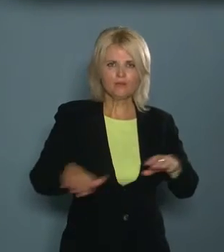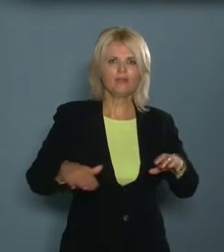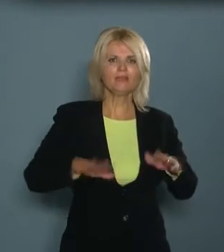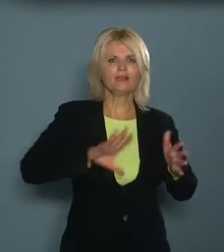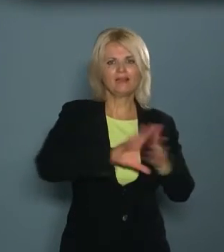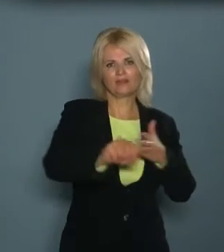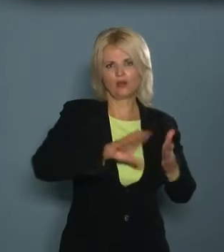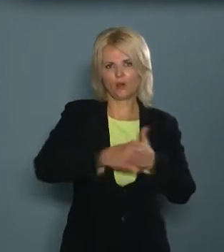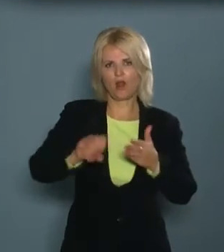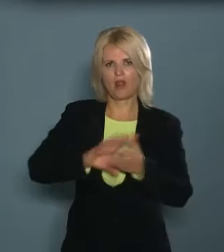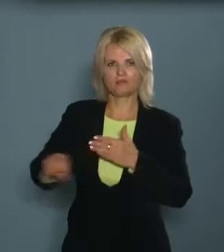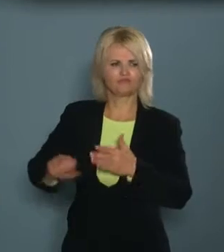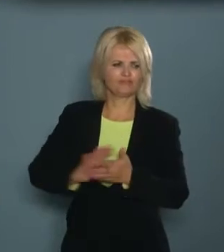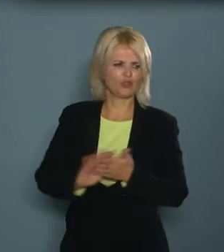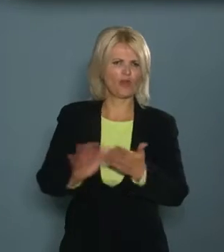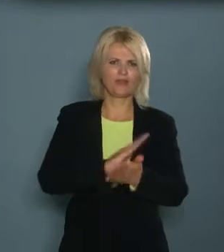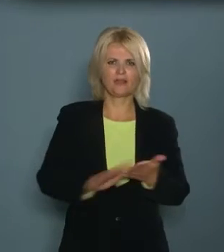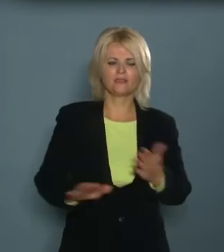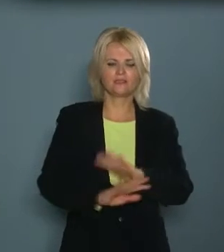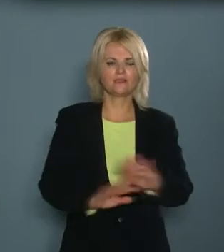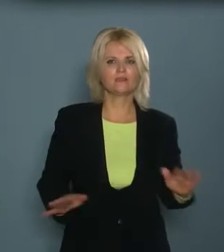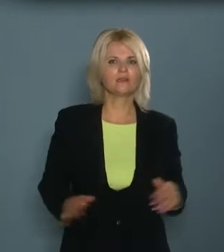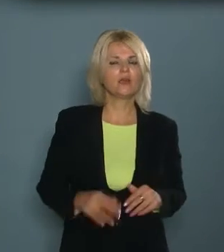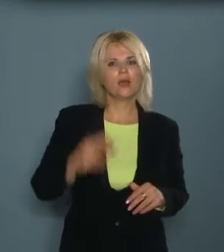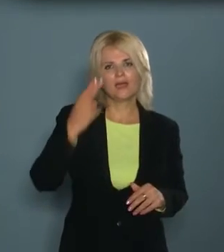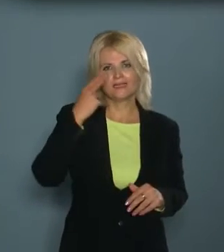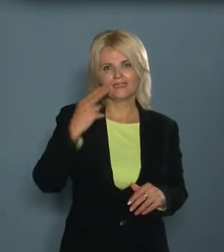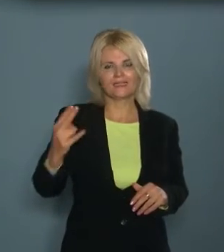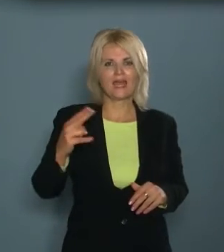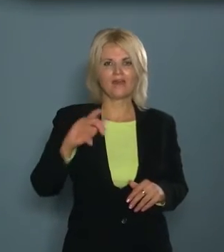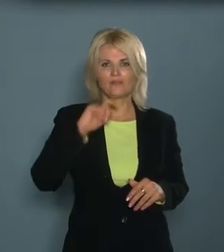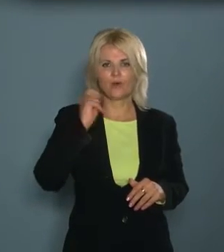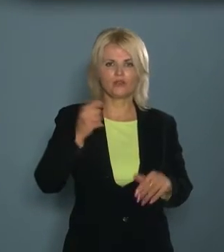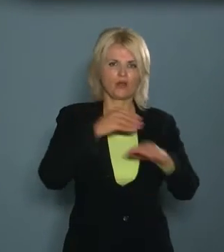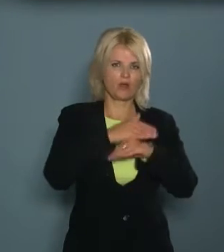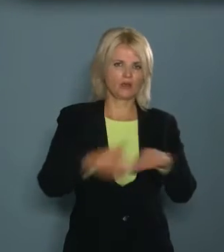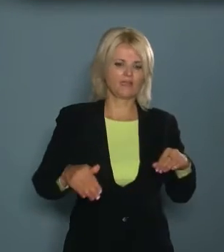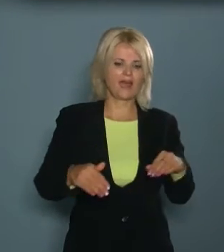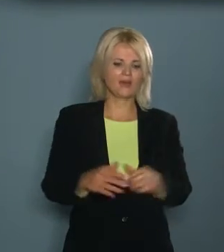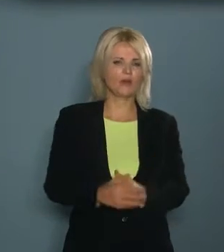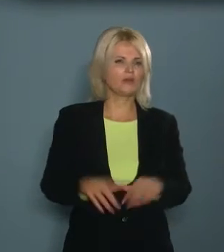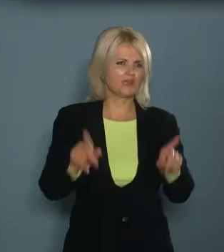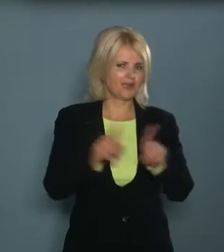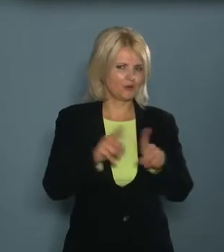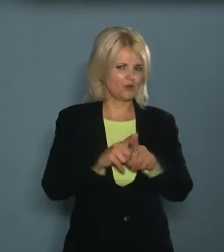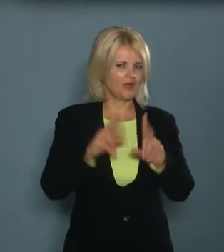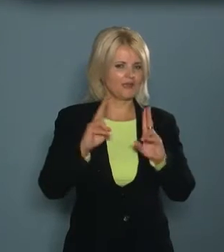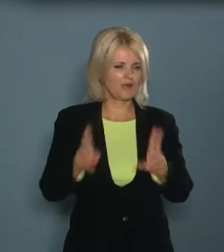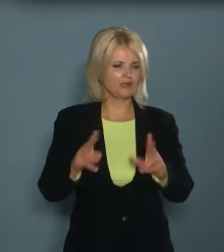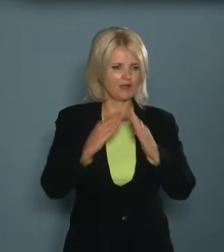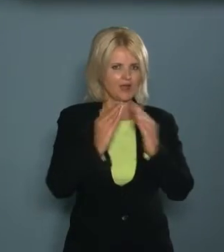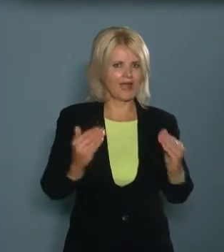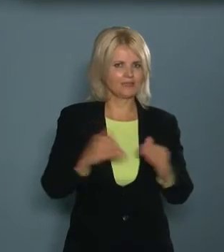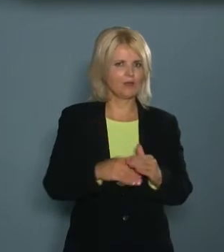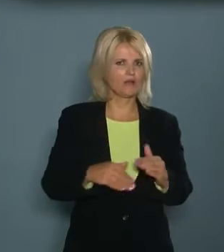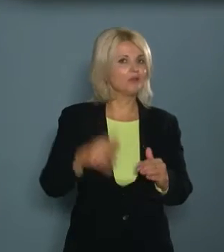mentén, akinek esetleg vannak rokonai, már pedig szerintem a itteni svábságnak vannak rokonai a homokhátságon, akkor azok